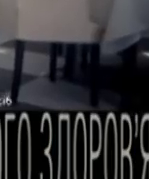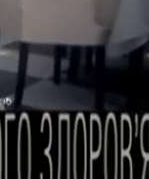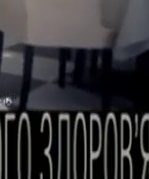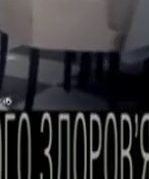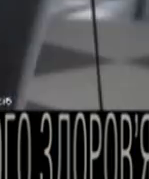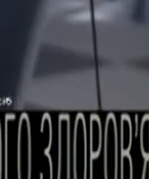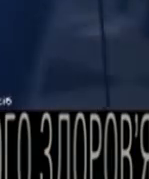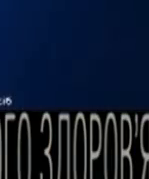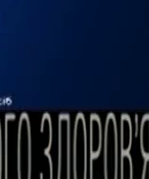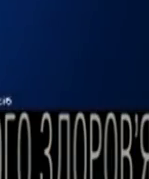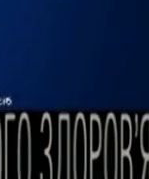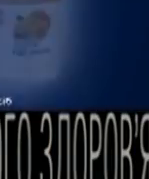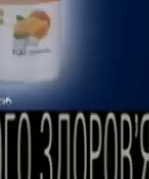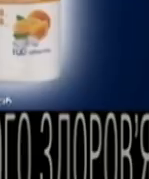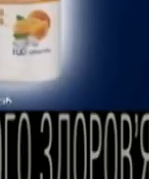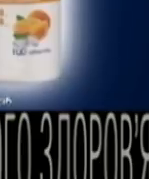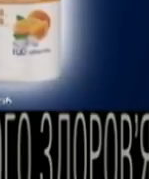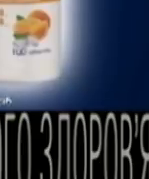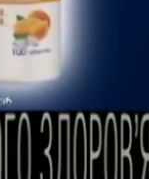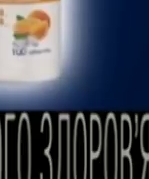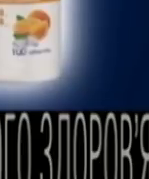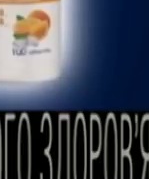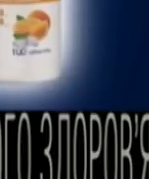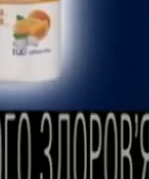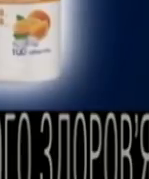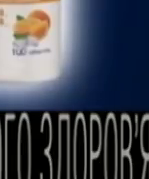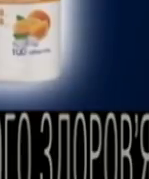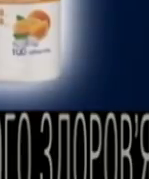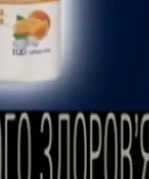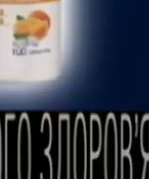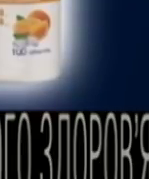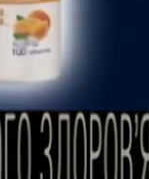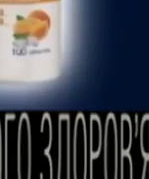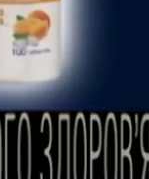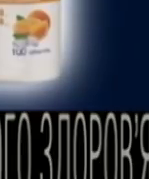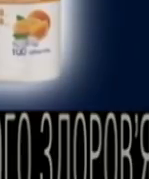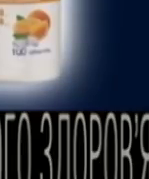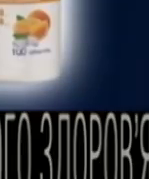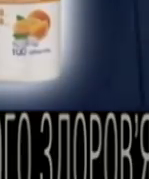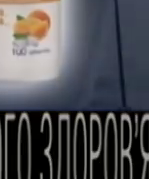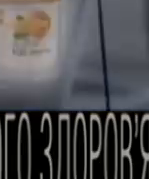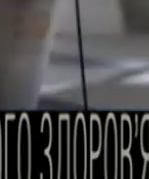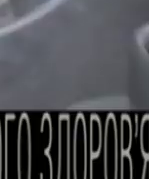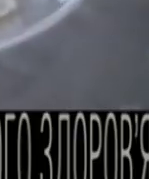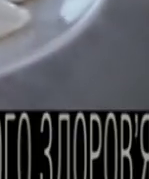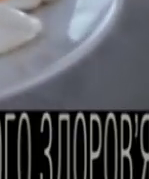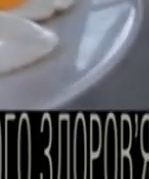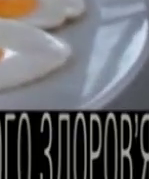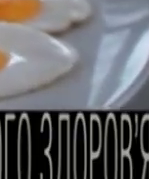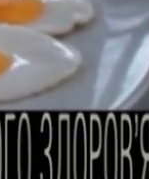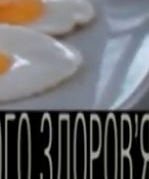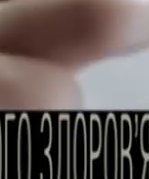– необхідний для здоров'я кісток, м'язової та нервової системи. Але щоб отримувати добову норму кальцію, вам слід щодня